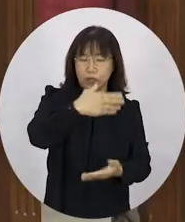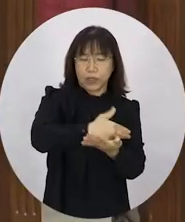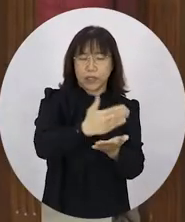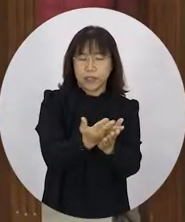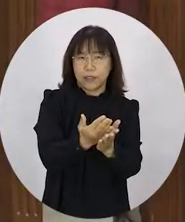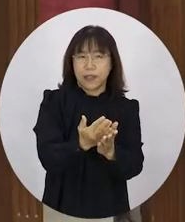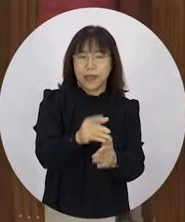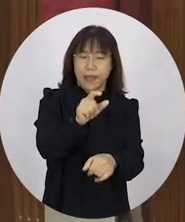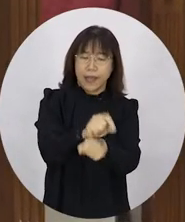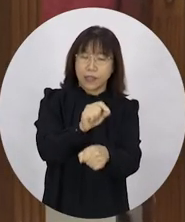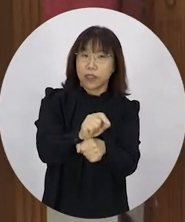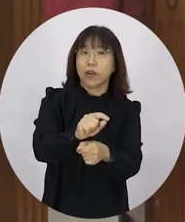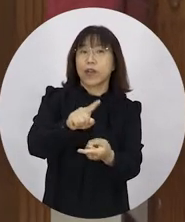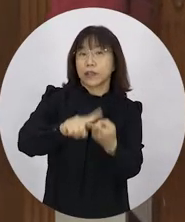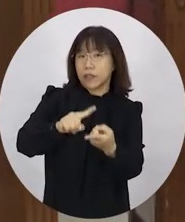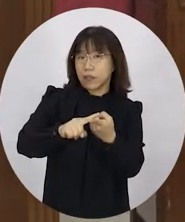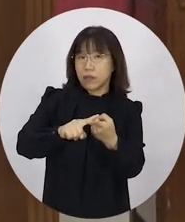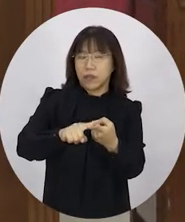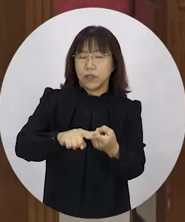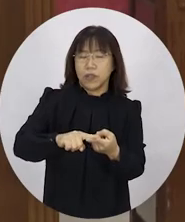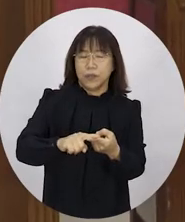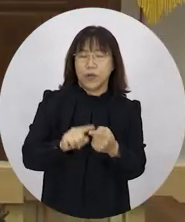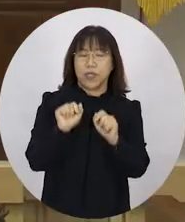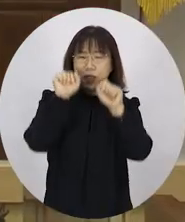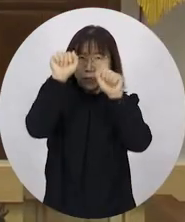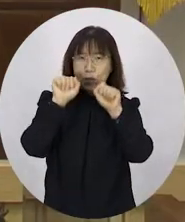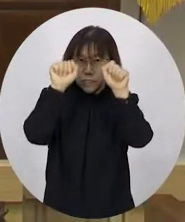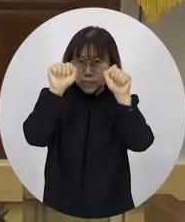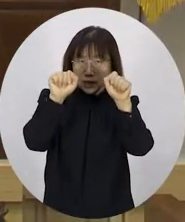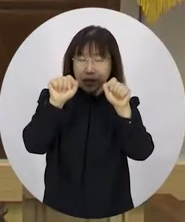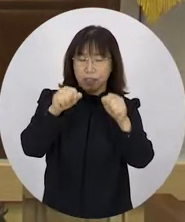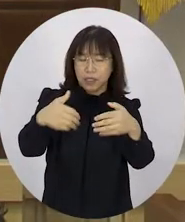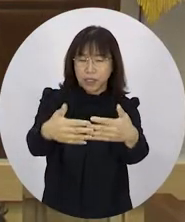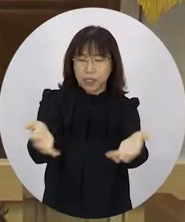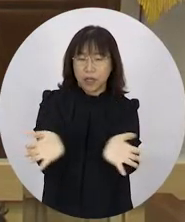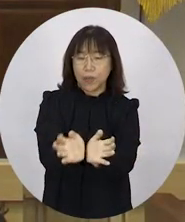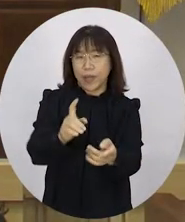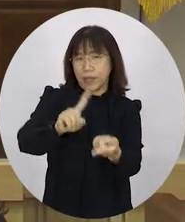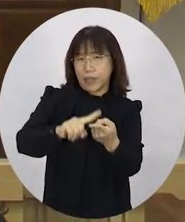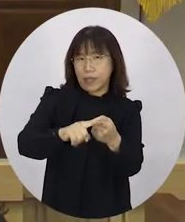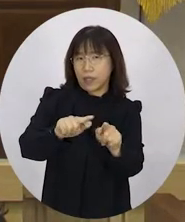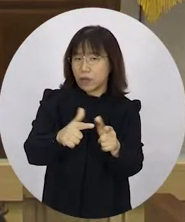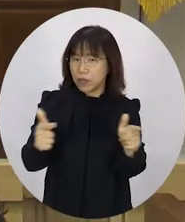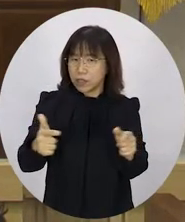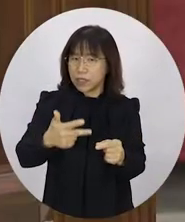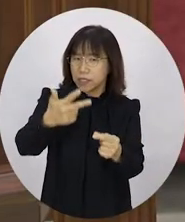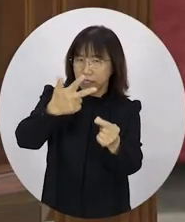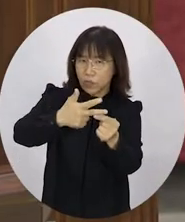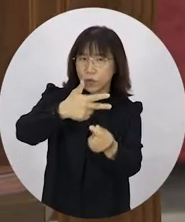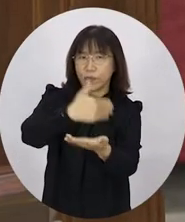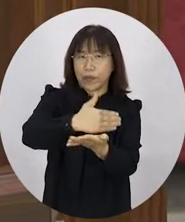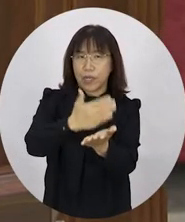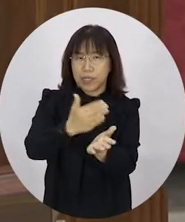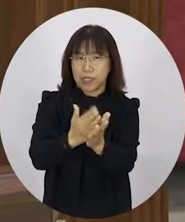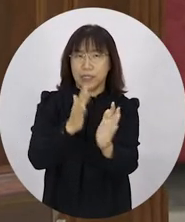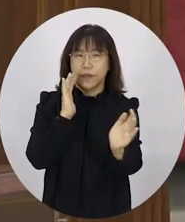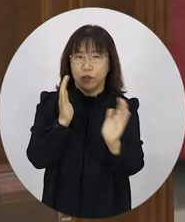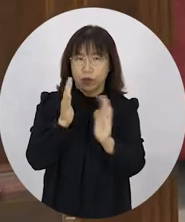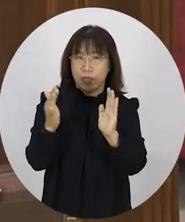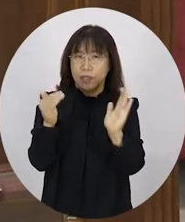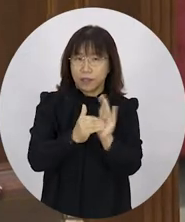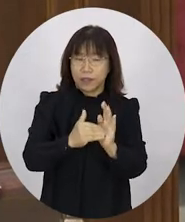2건을, 행정재무위원회에서는 서울특별시 강서구 스포츠클럽 육성 및 지원에 관한 조례안 등 7건의